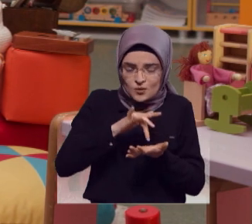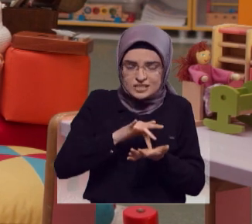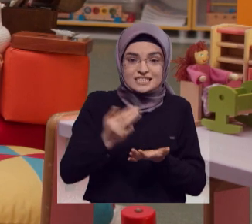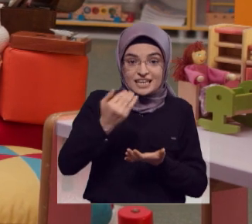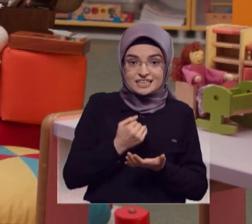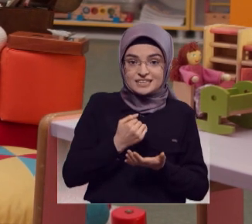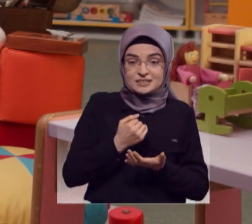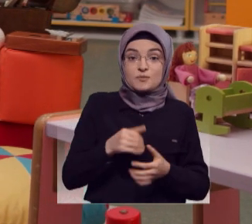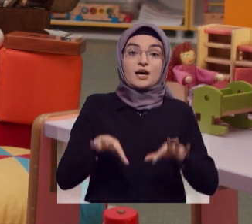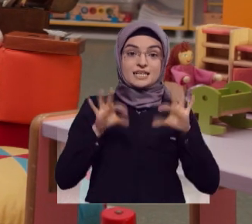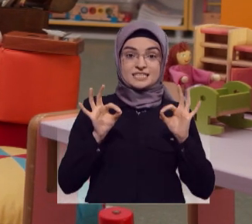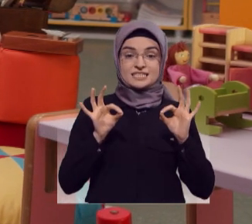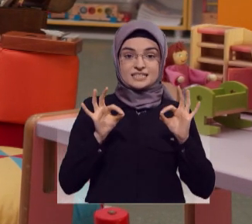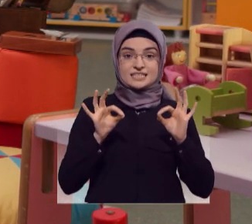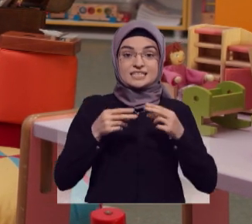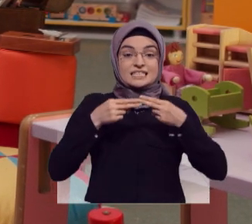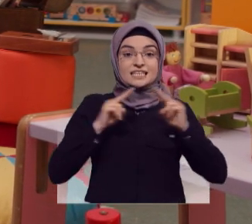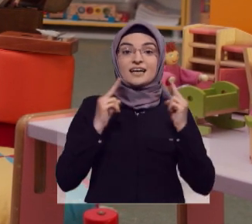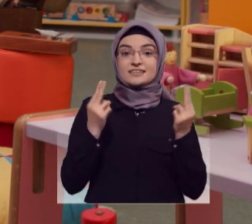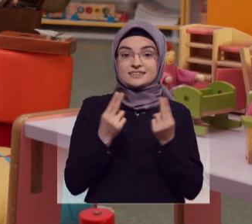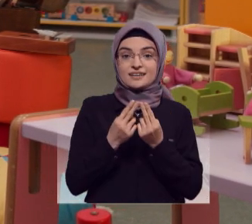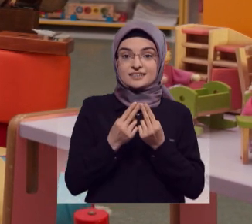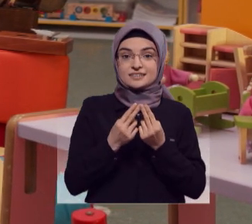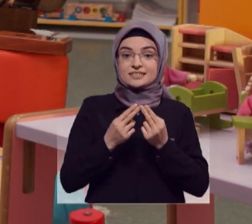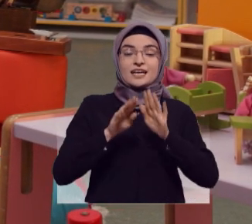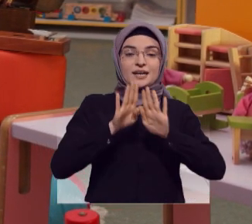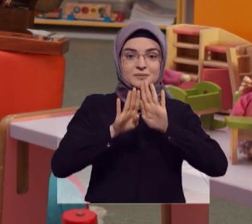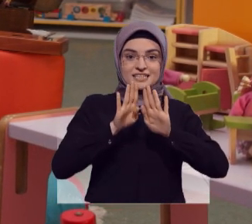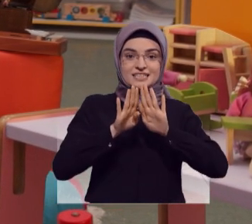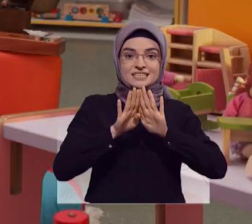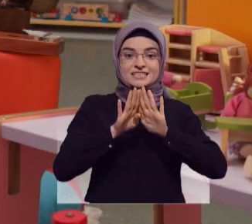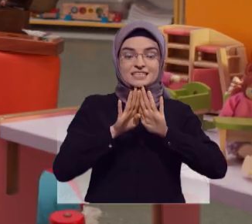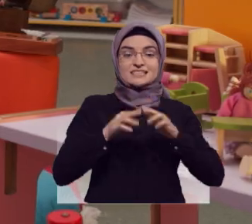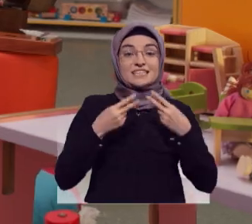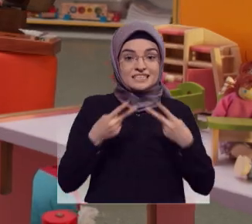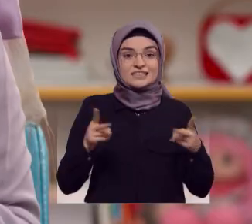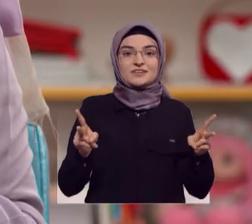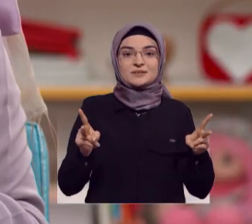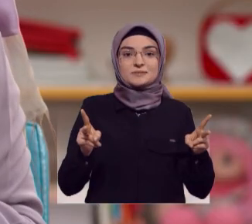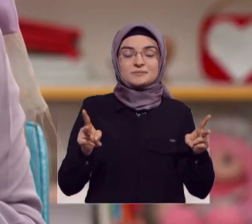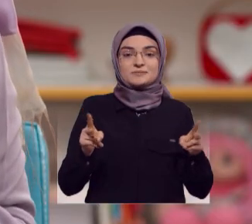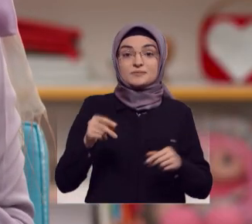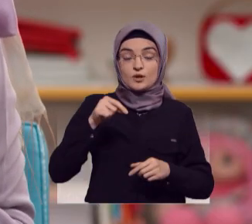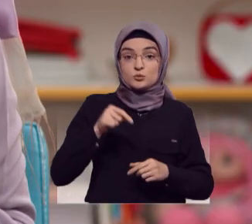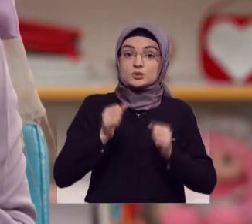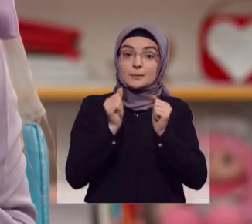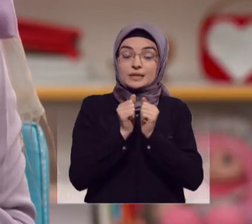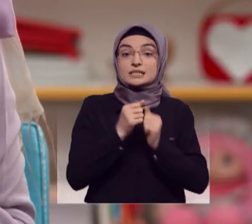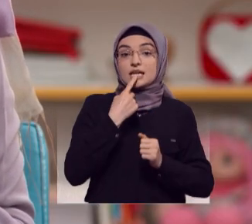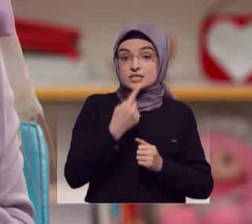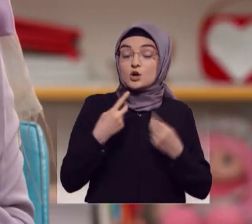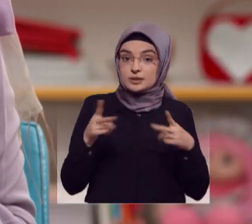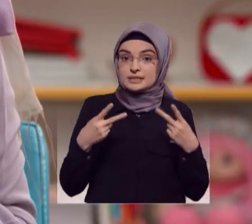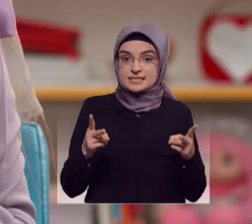geldim. Hazırsanız hikaye diyarı kapılarını birazdan açıyor. Burada birlikte